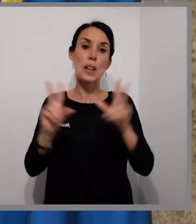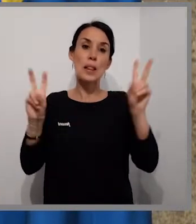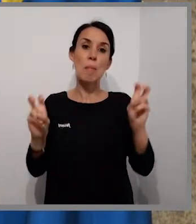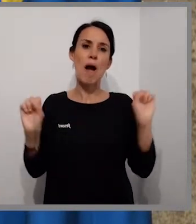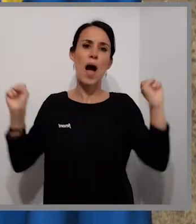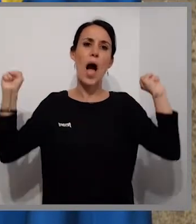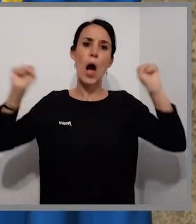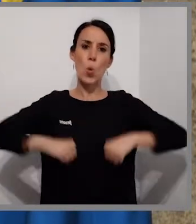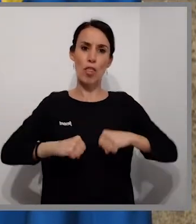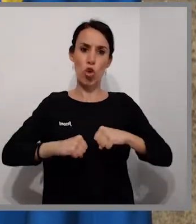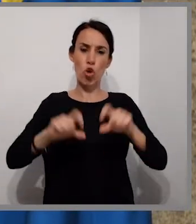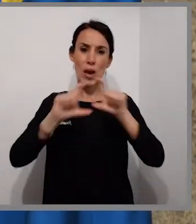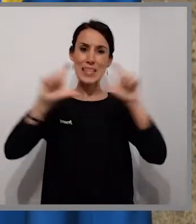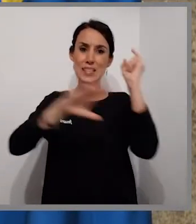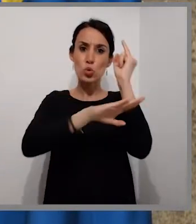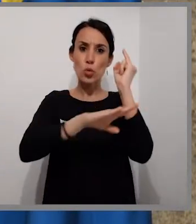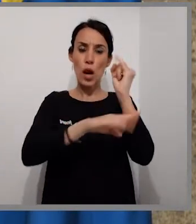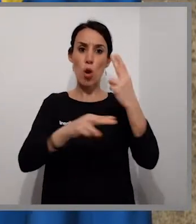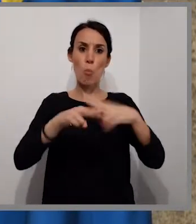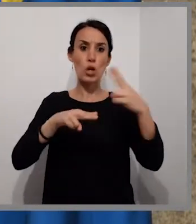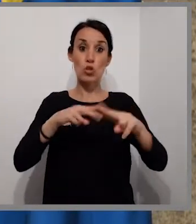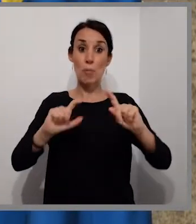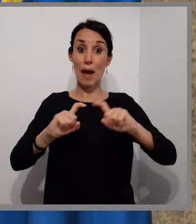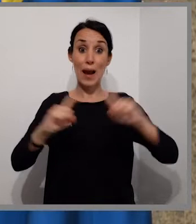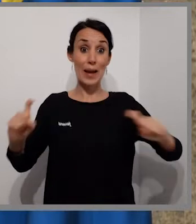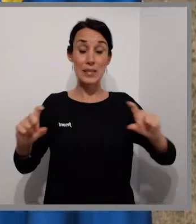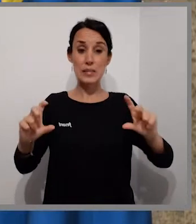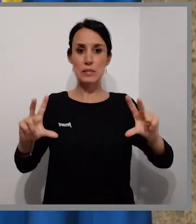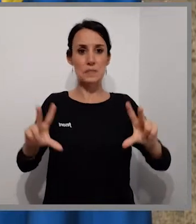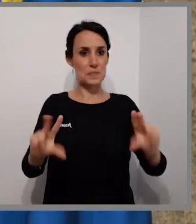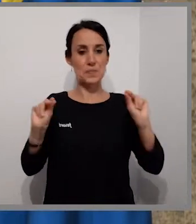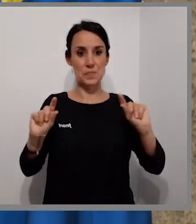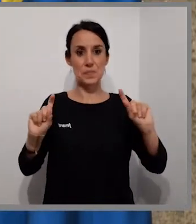referència a l'acord institucional i polític per a l'eixida de la crisi.